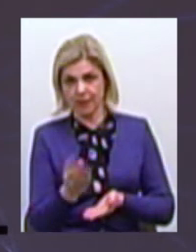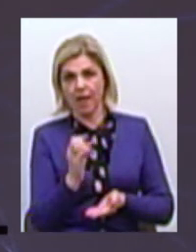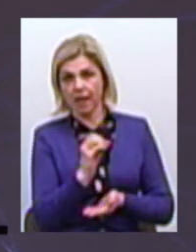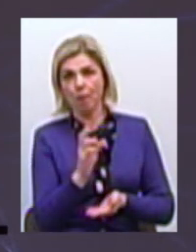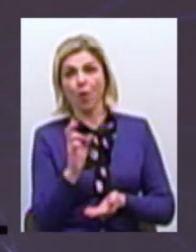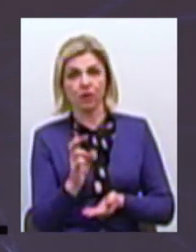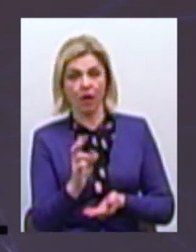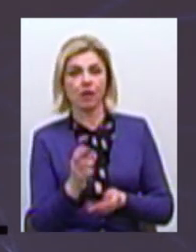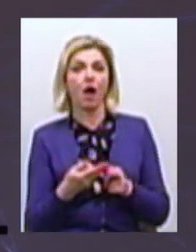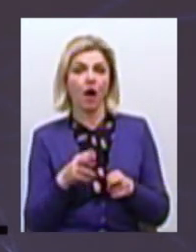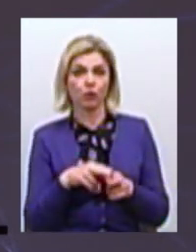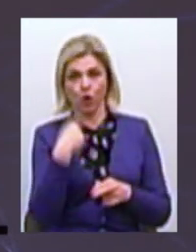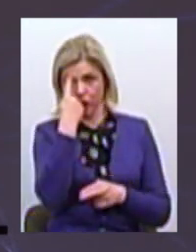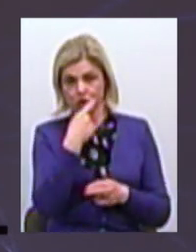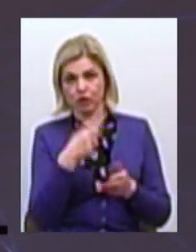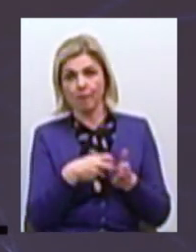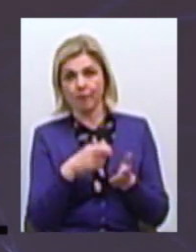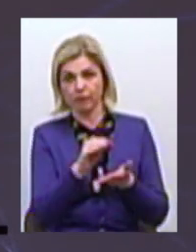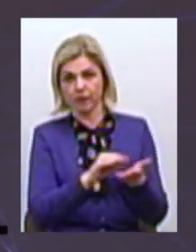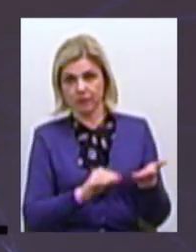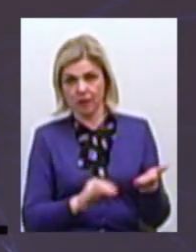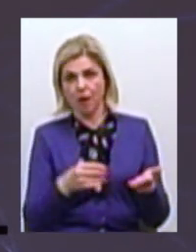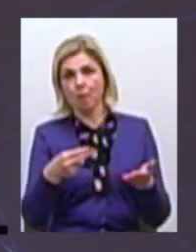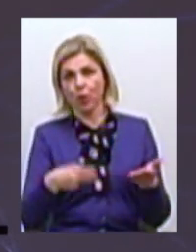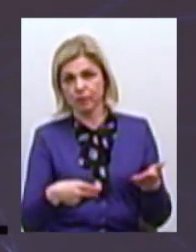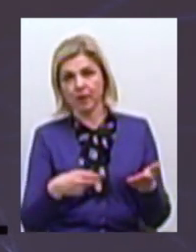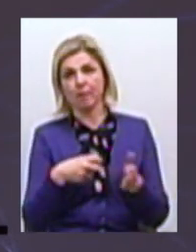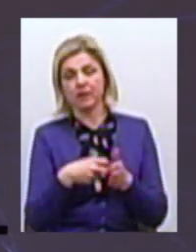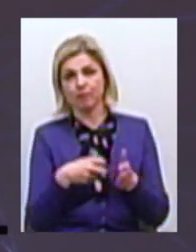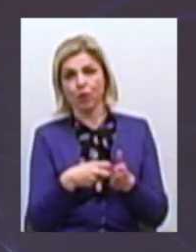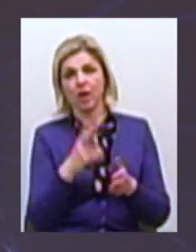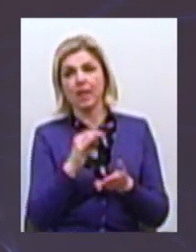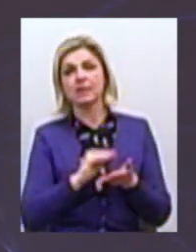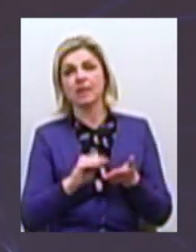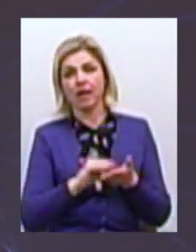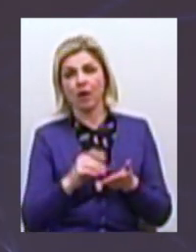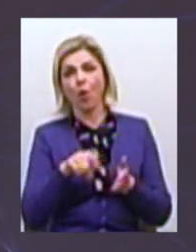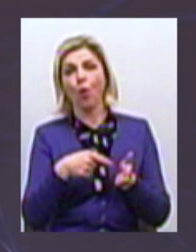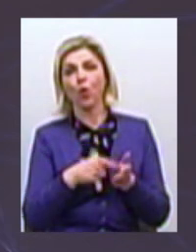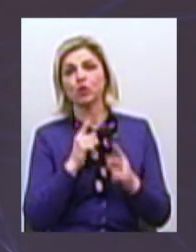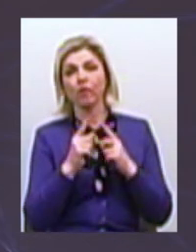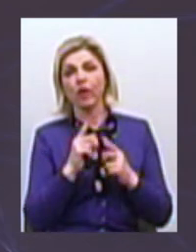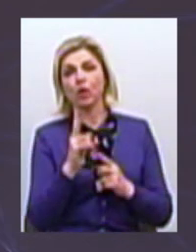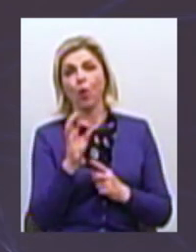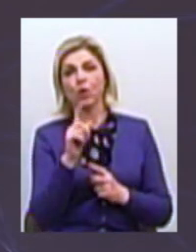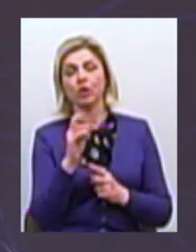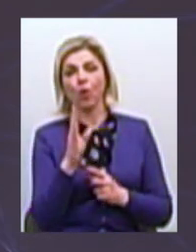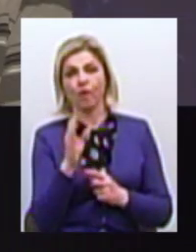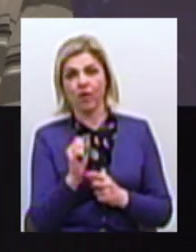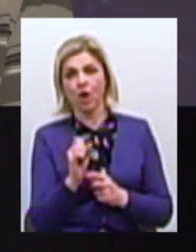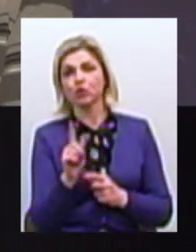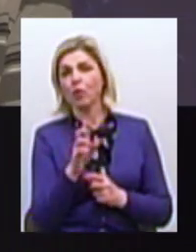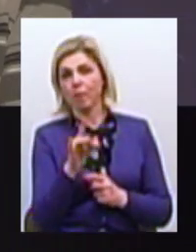Бардан, которая лично писала письмо, я помню, подписанное письмо на секретаря Горсовета Казакова о том, чтобы программу не выносить